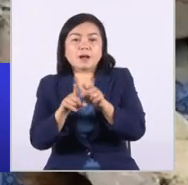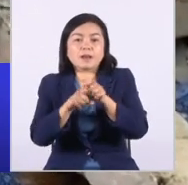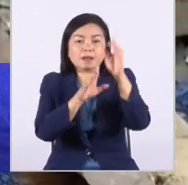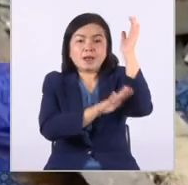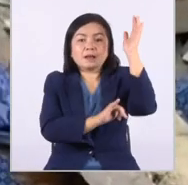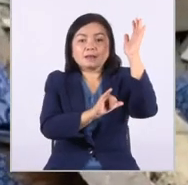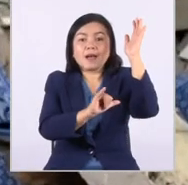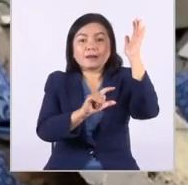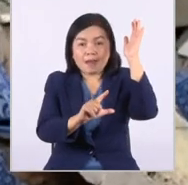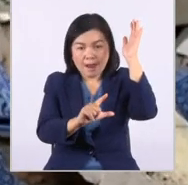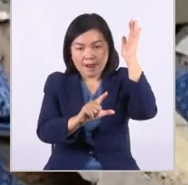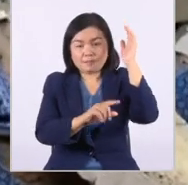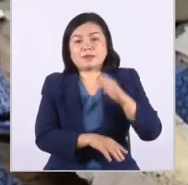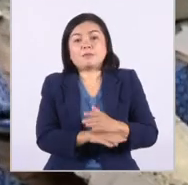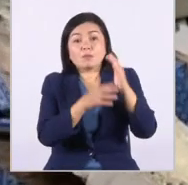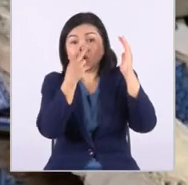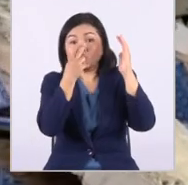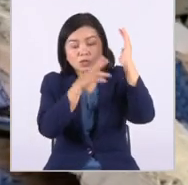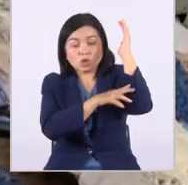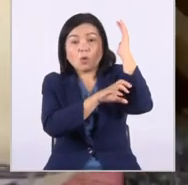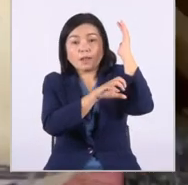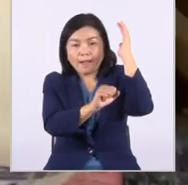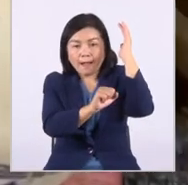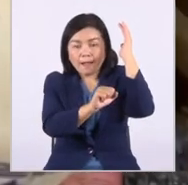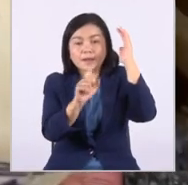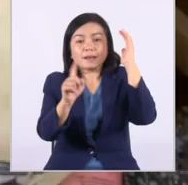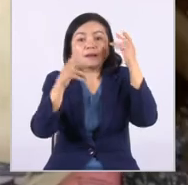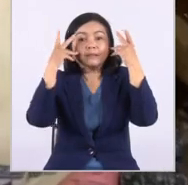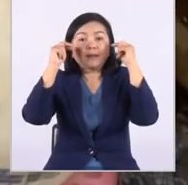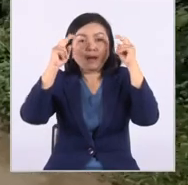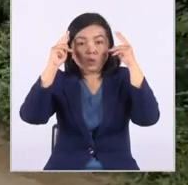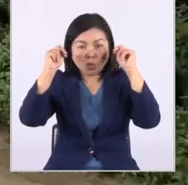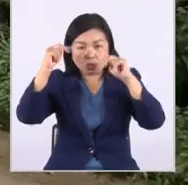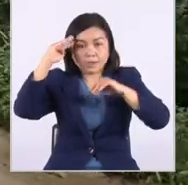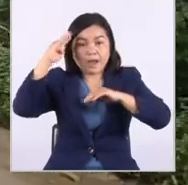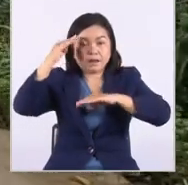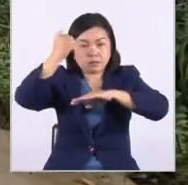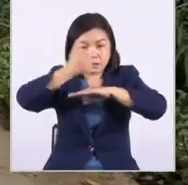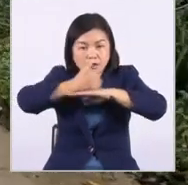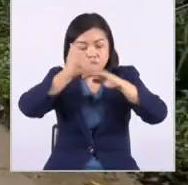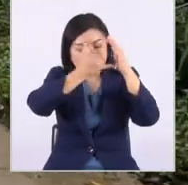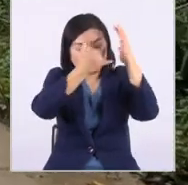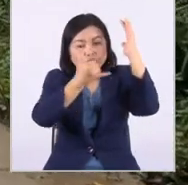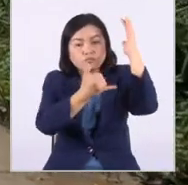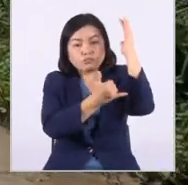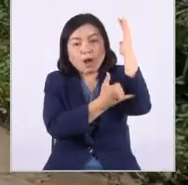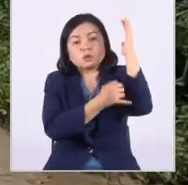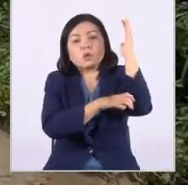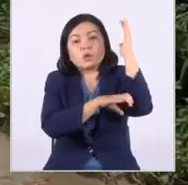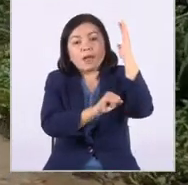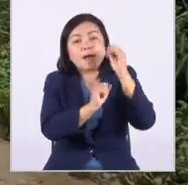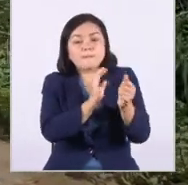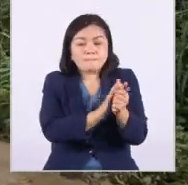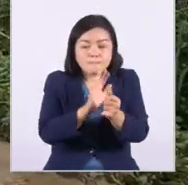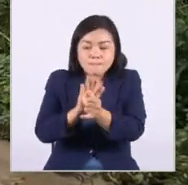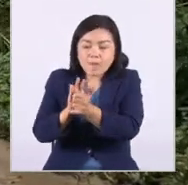อนกลางหน่อยนะครับที่จังหวัดสงขลาเมื่อวานนี้บิ๊กตู่ของเราครับพลเอกประยุทธ์จันทร์โอชาก็เดินทางไปให้กำลังใจและก็